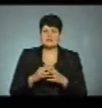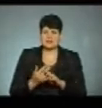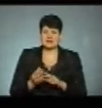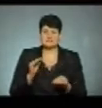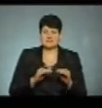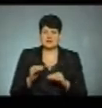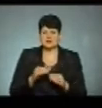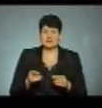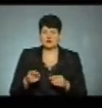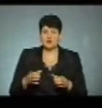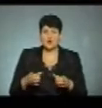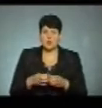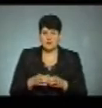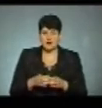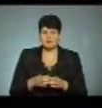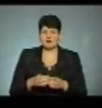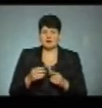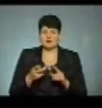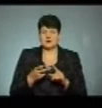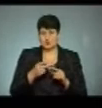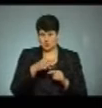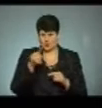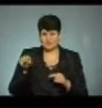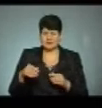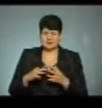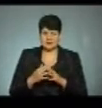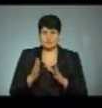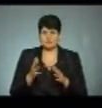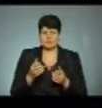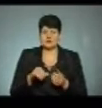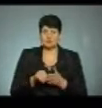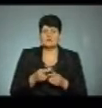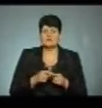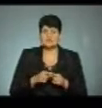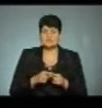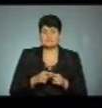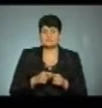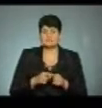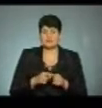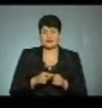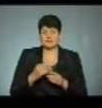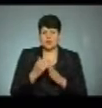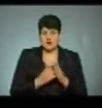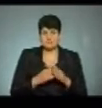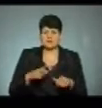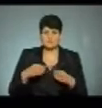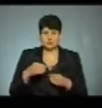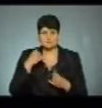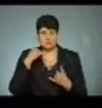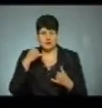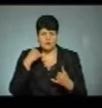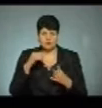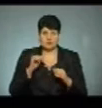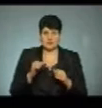складі Тернопільської громади, а по-друге, інші населені пункти, які будуть брати участь в цій програмі. Ми дамо офіційно телефони цього центру для того, щоб батьки могли дзвонити,